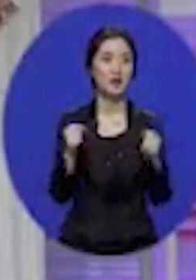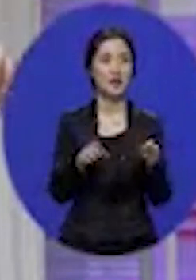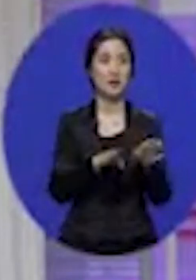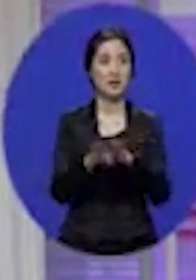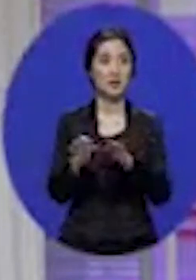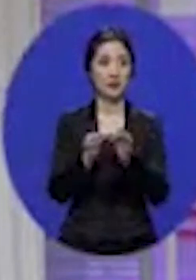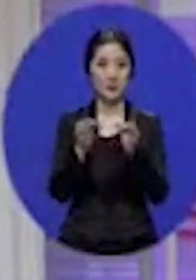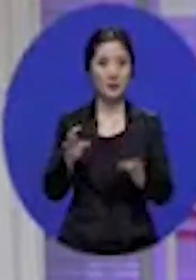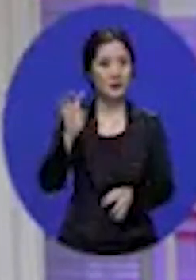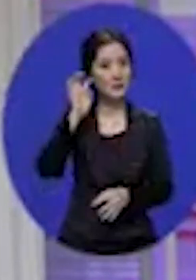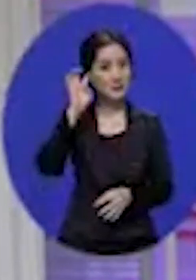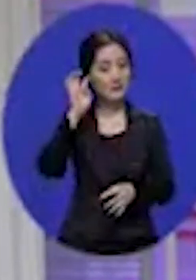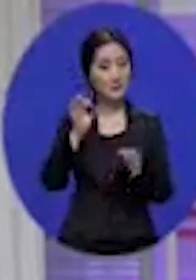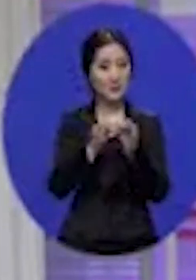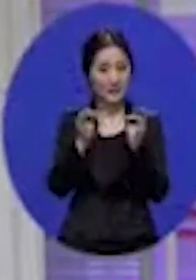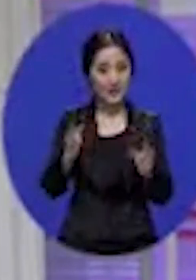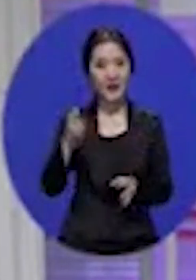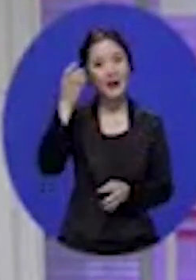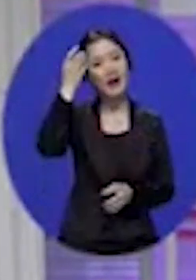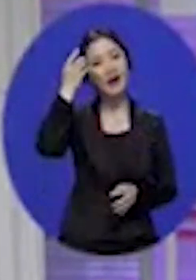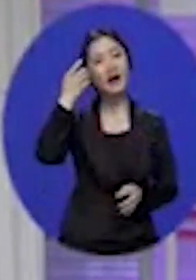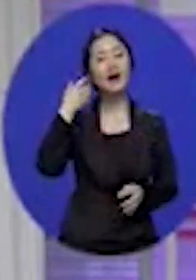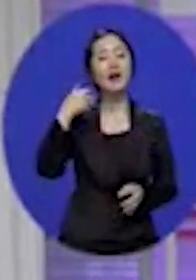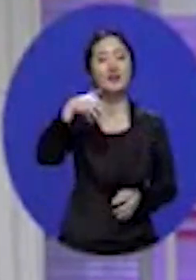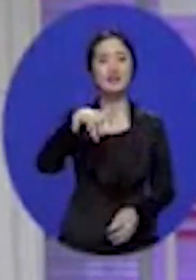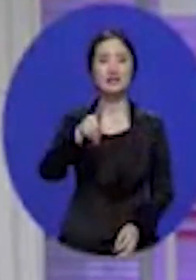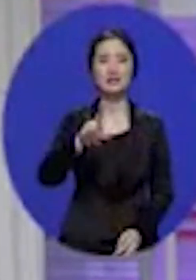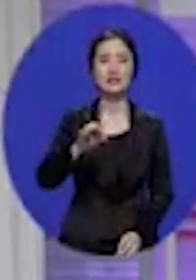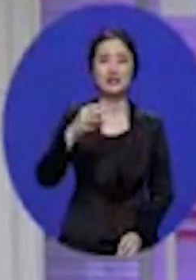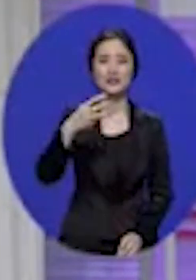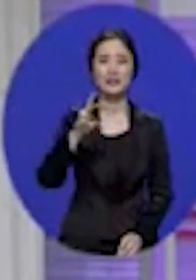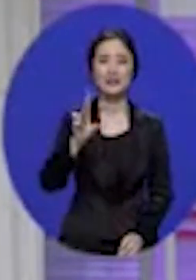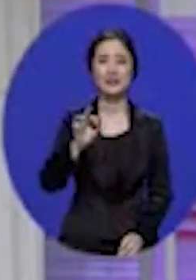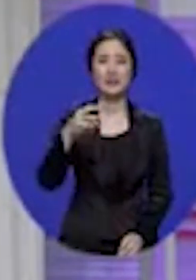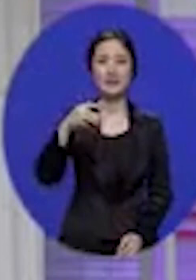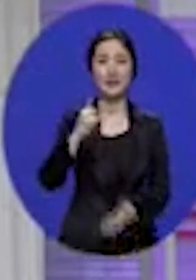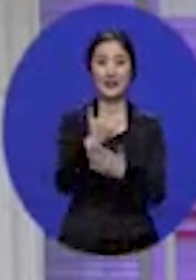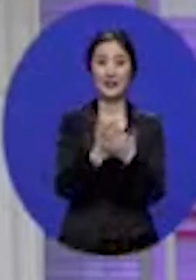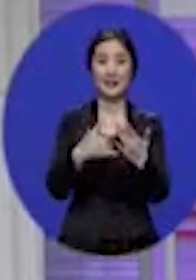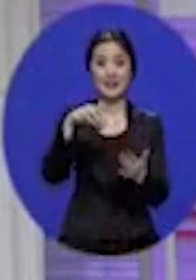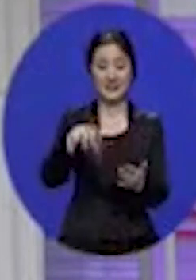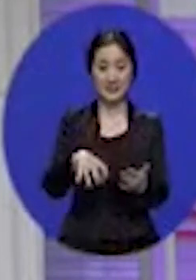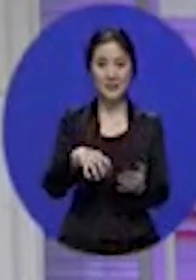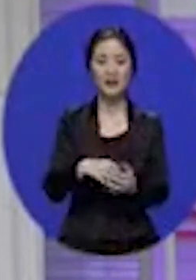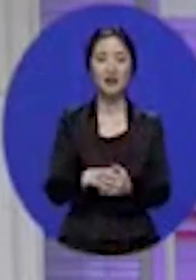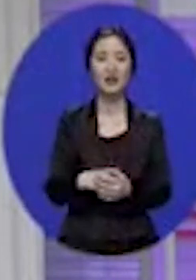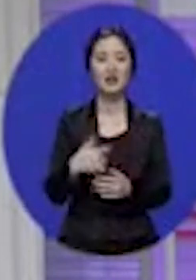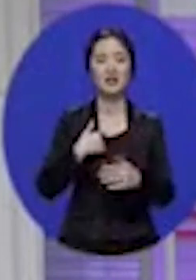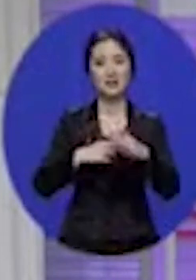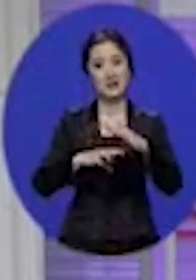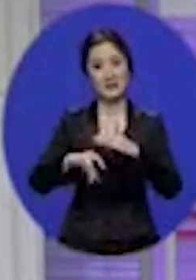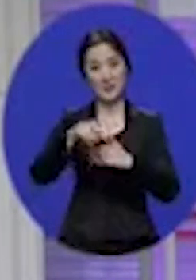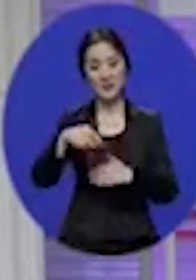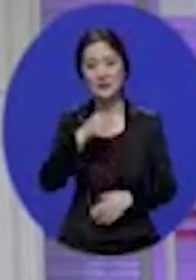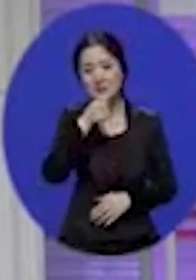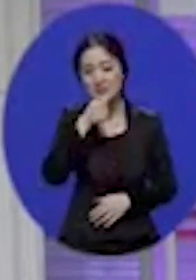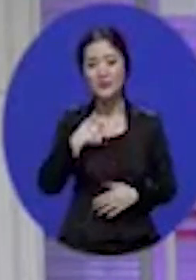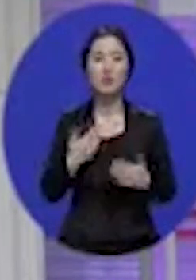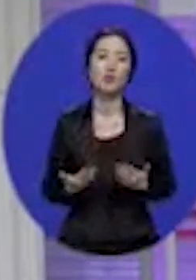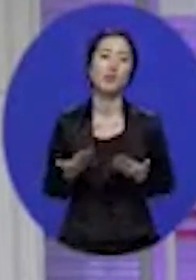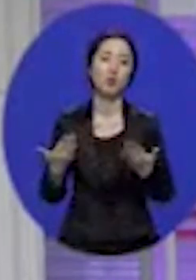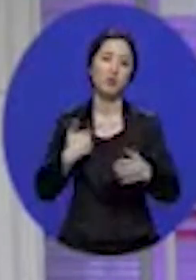한 40일 정도를 청량역에서, 예, 지하철역 봉사 활동을 한 거죠. 그래서